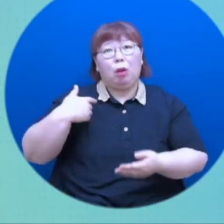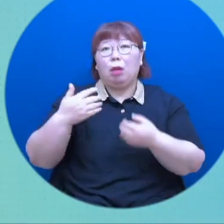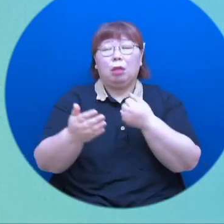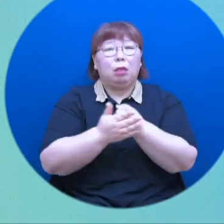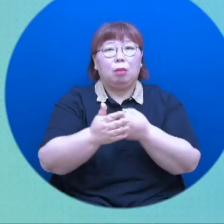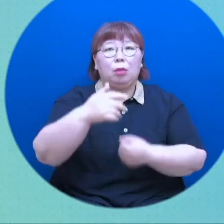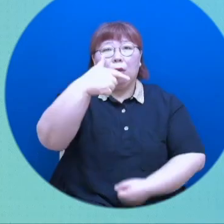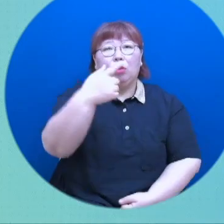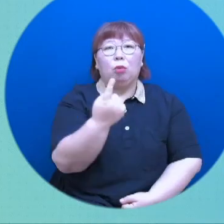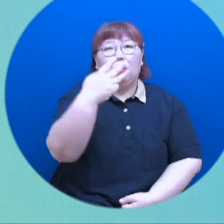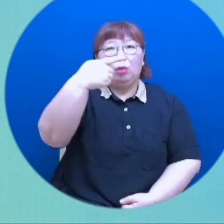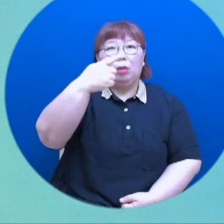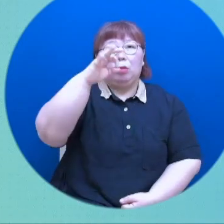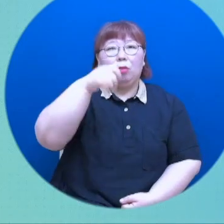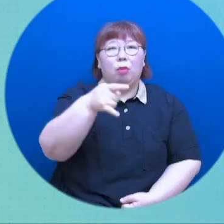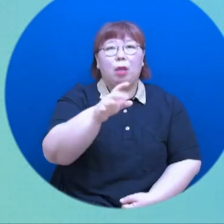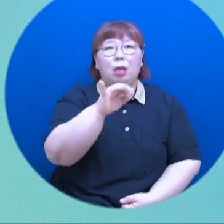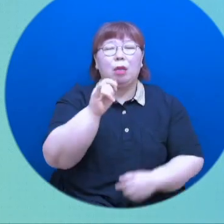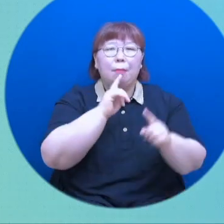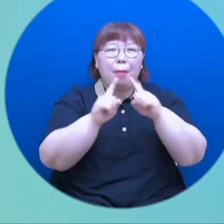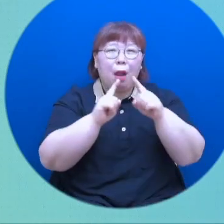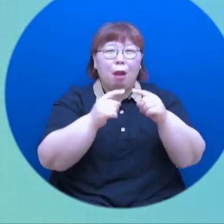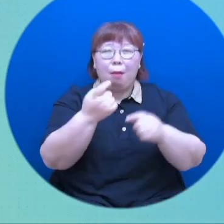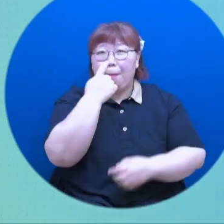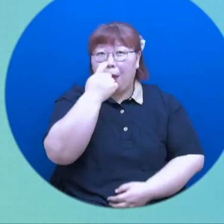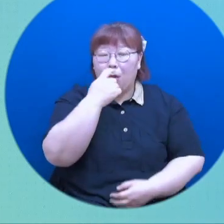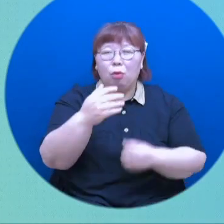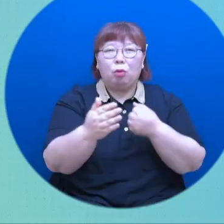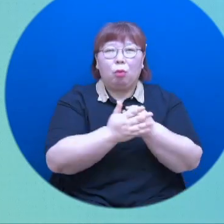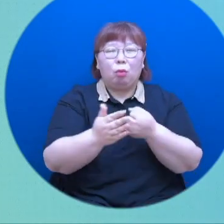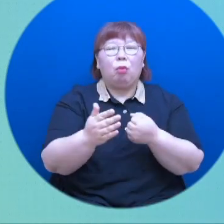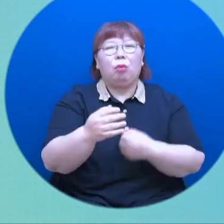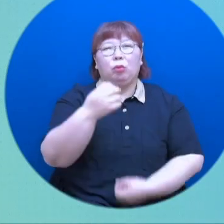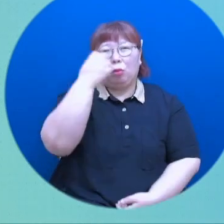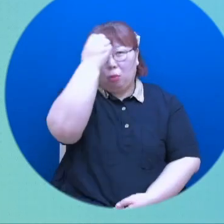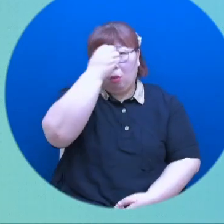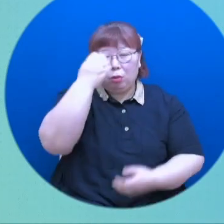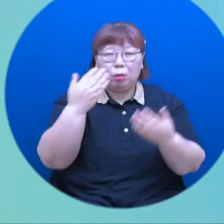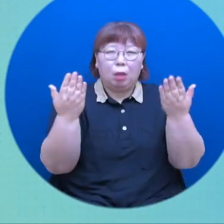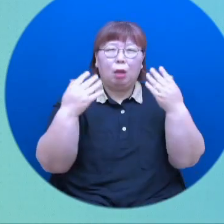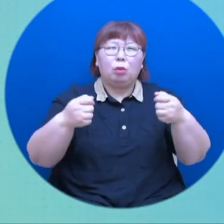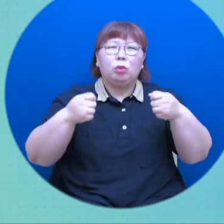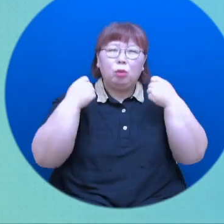말을 배우고 고등학교 과정을 마치고 그리고